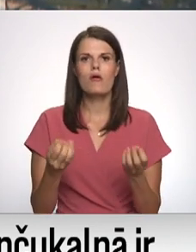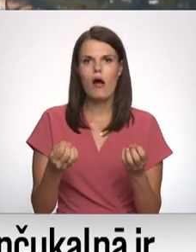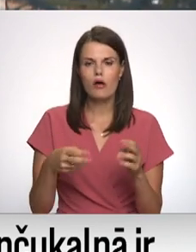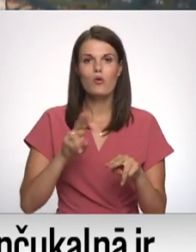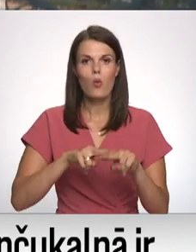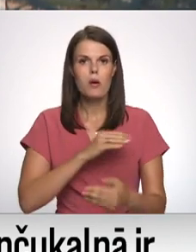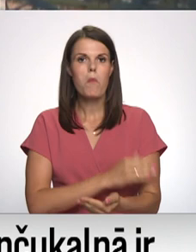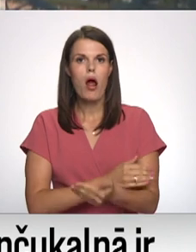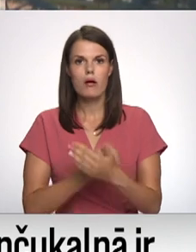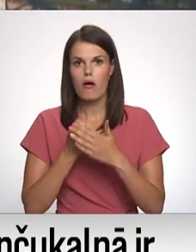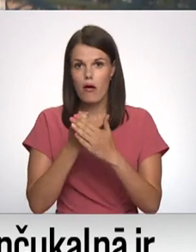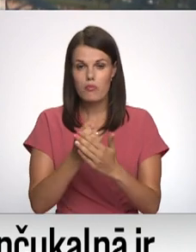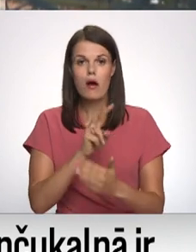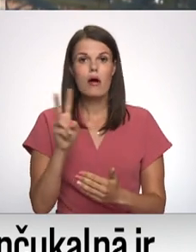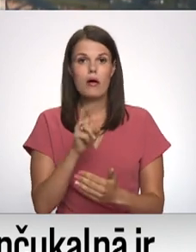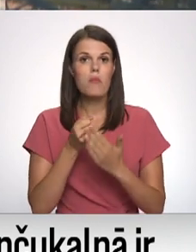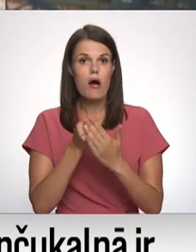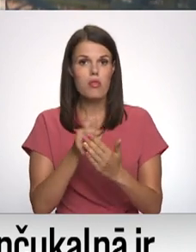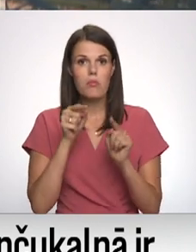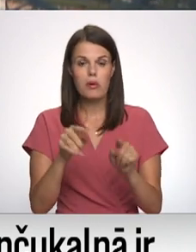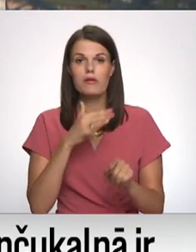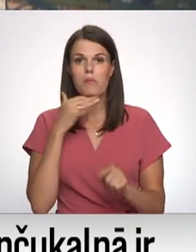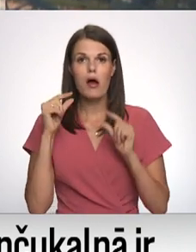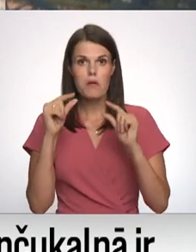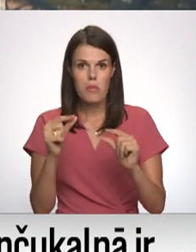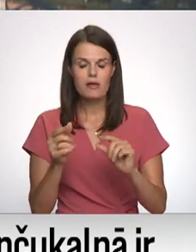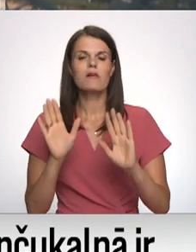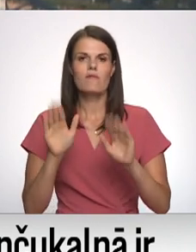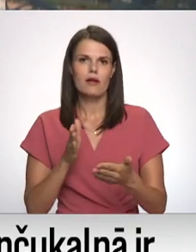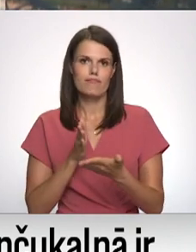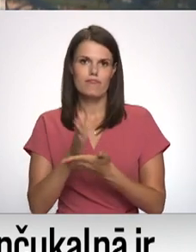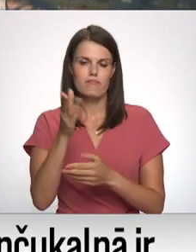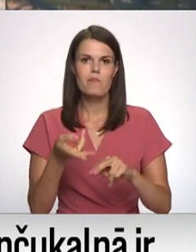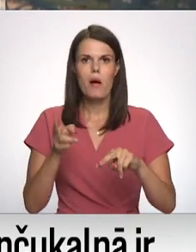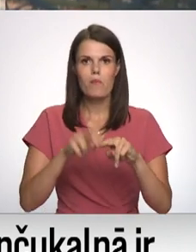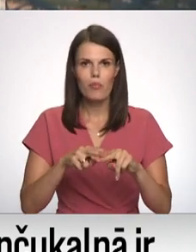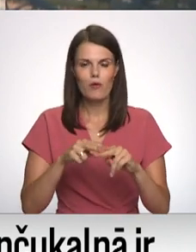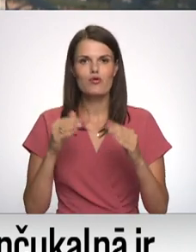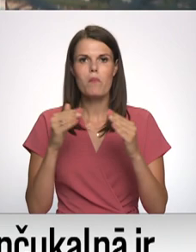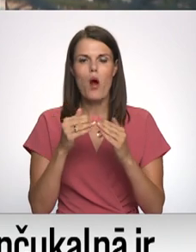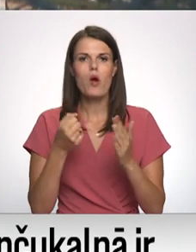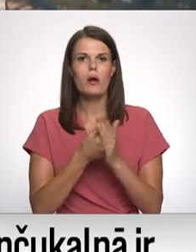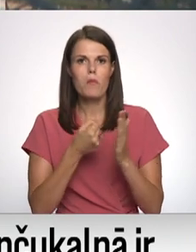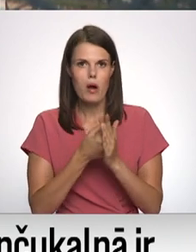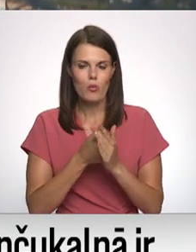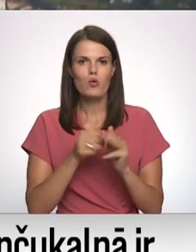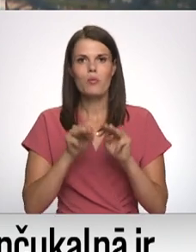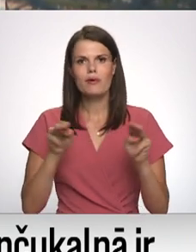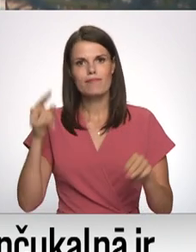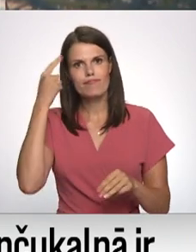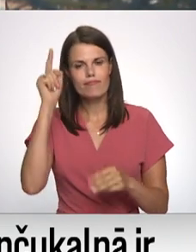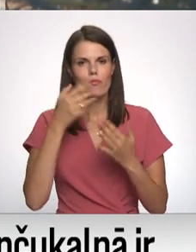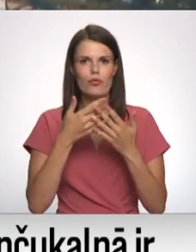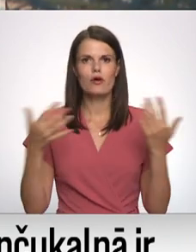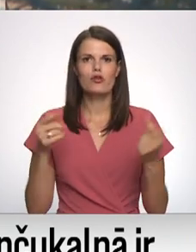atbalstu nepietiks, var vērsties papildus pēc mājokļa pabalsta. Ministrija piedāvā arī jaunus pretinflācijas pasākumus. Vairāk